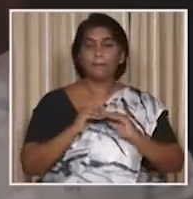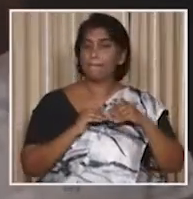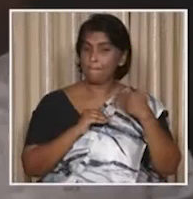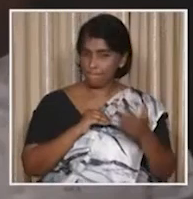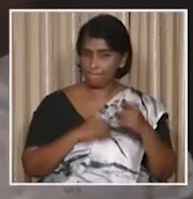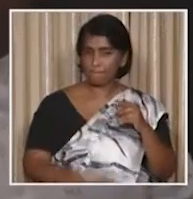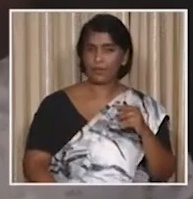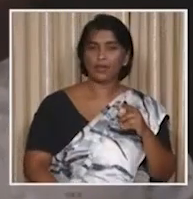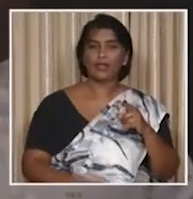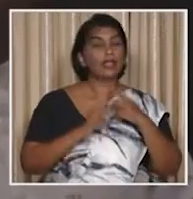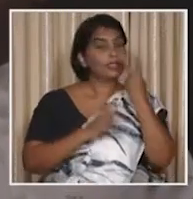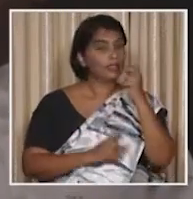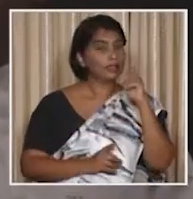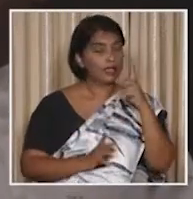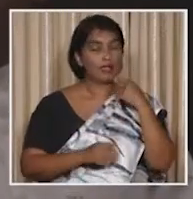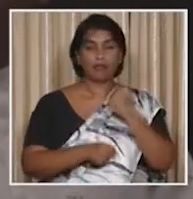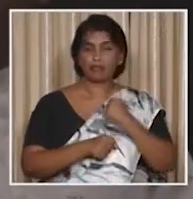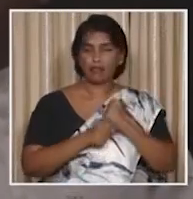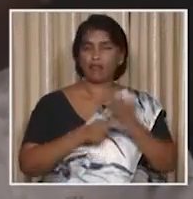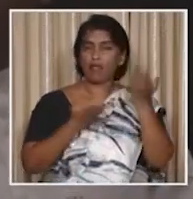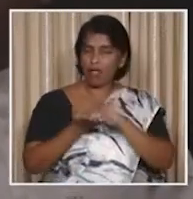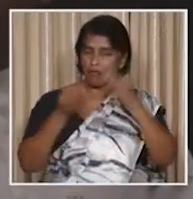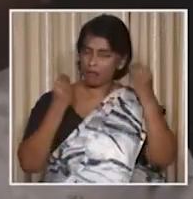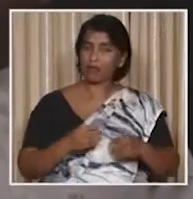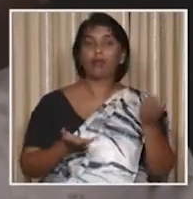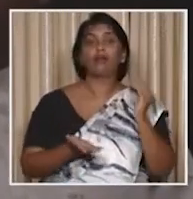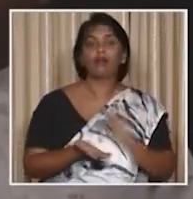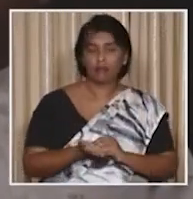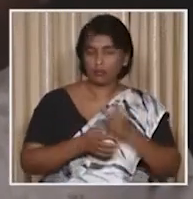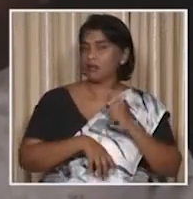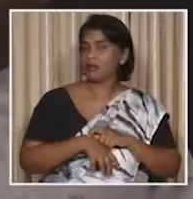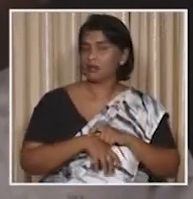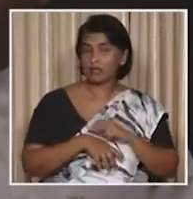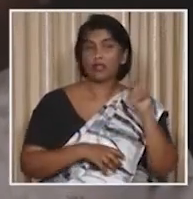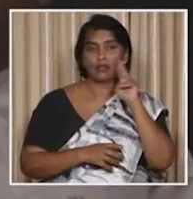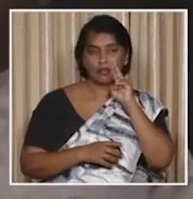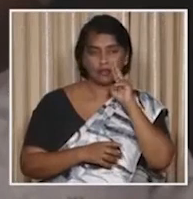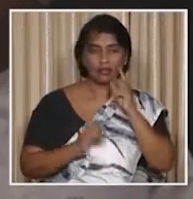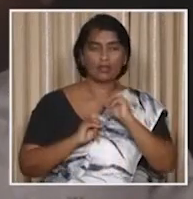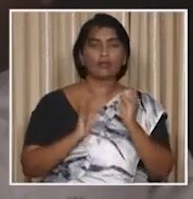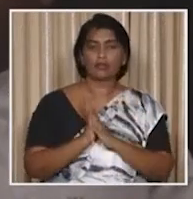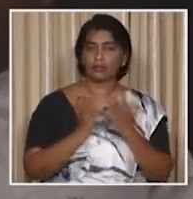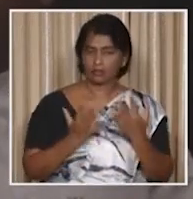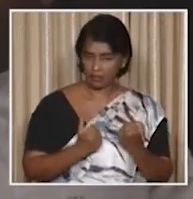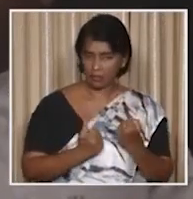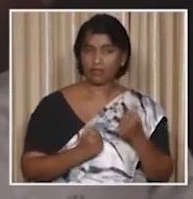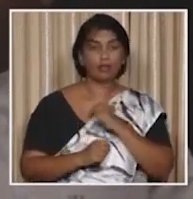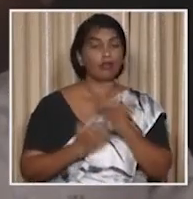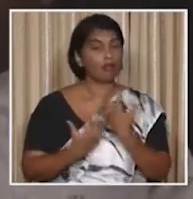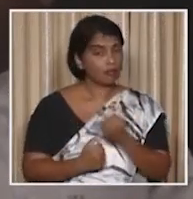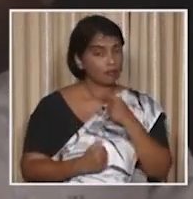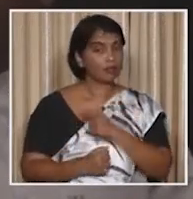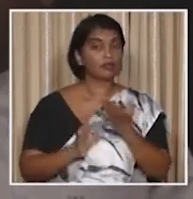පස්සේ 2001 ආපහු ආණ්ඩු ගඩාගෙන වැටුණාම නැවත අවස්ථාවක් රනිල් වික්‍රමසිංහ අගමැතිතුමාට ලැබුණා.